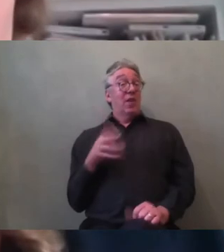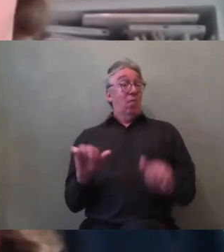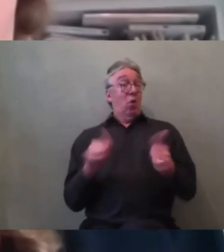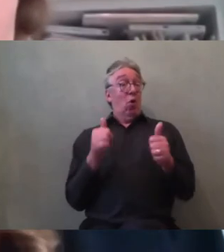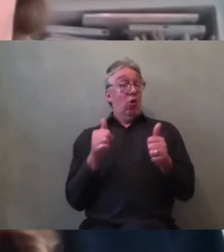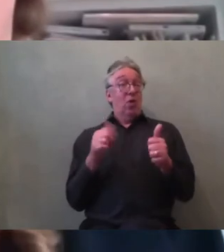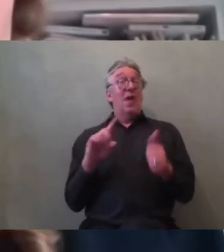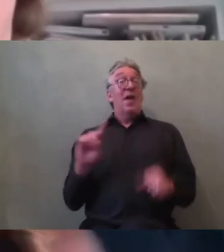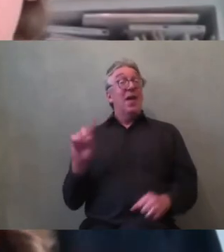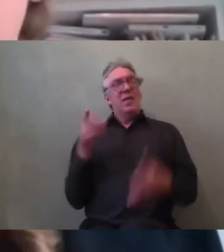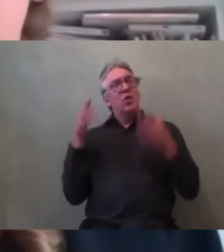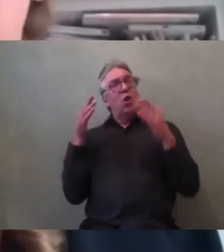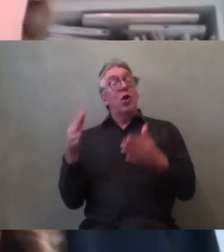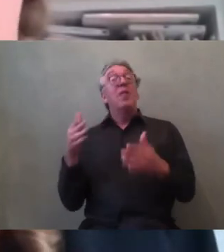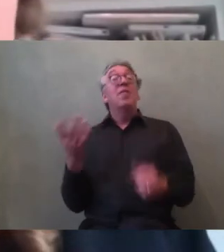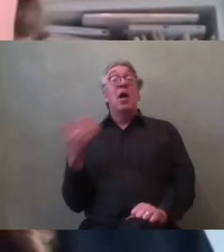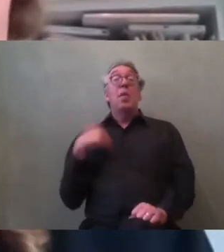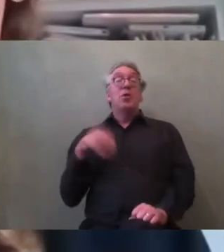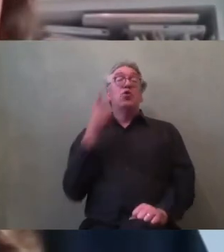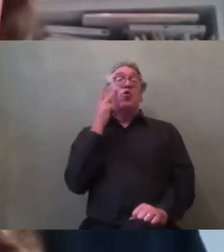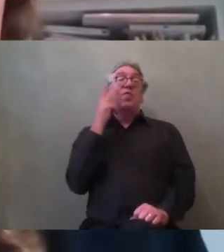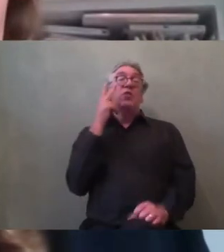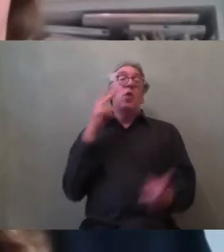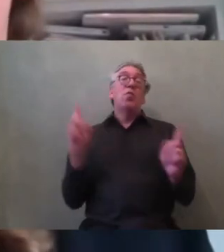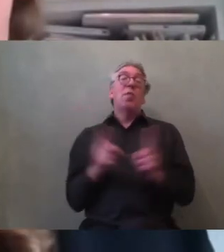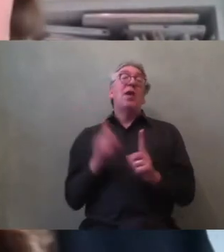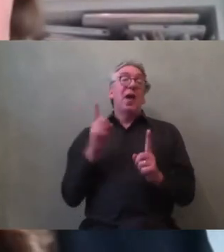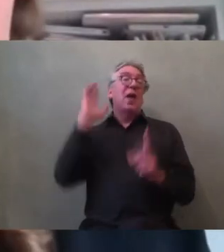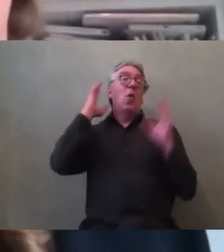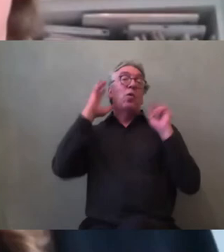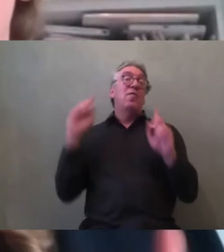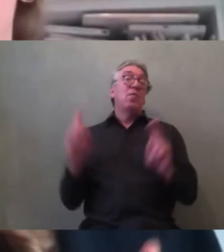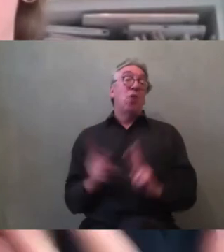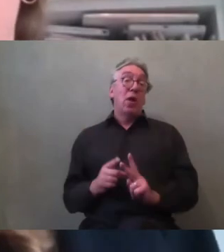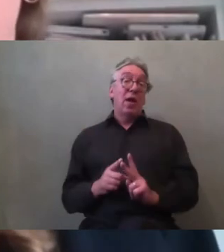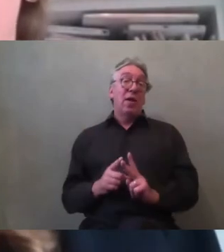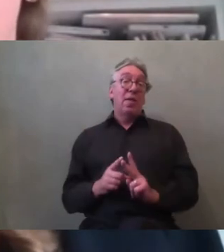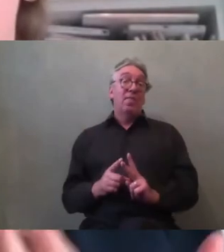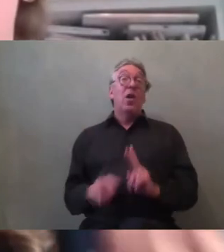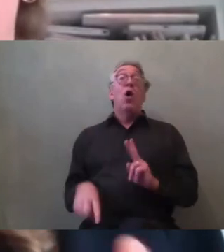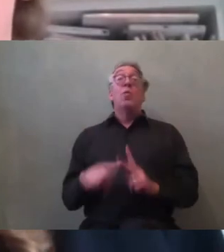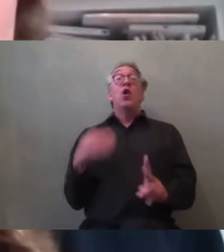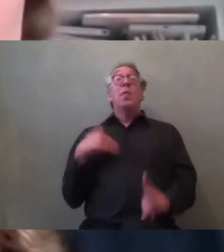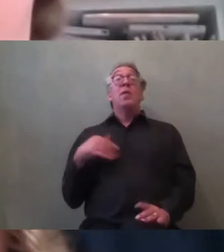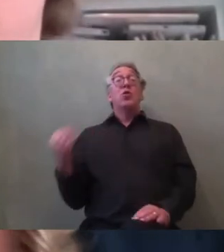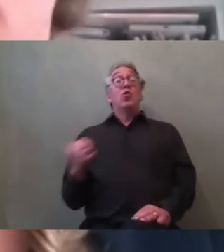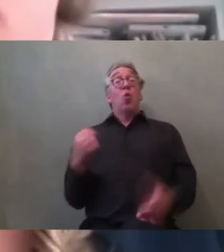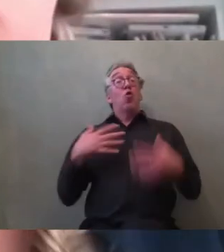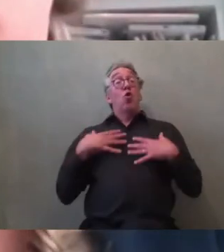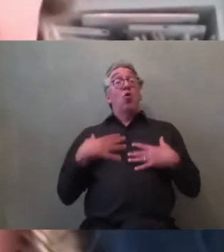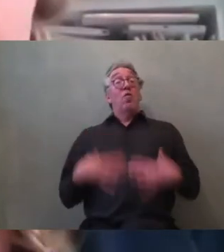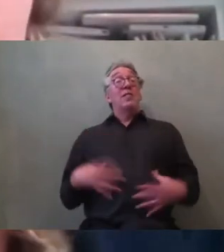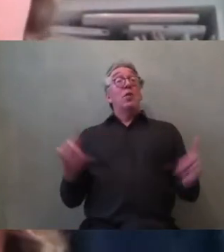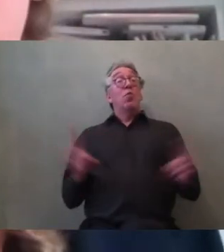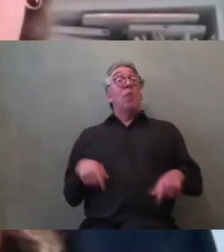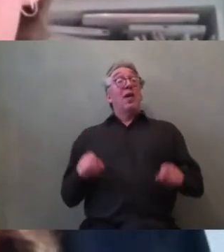gericht op mensen met een visuele en auditieve beperking en mensen die door een fysieke beperking niet naar het